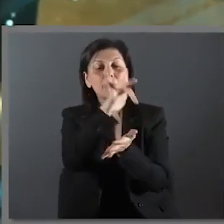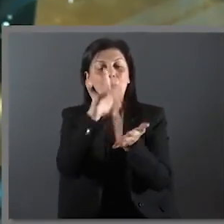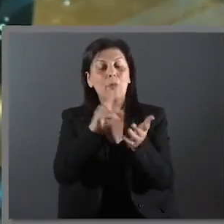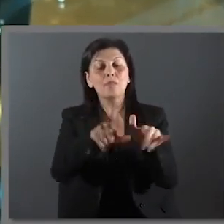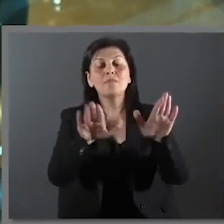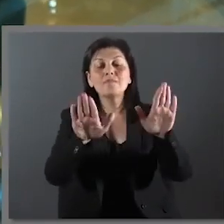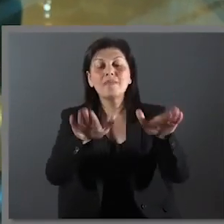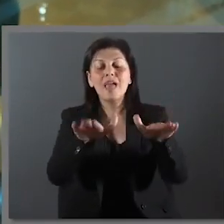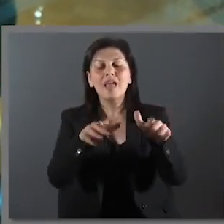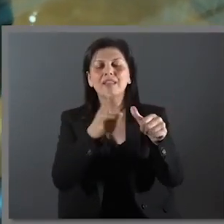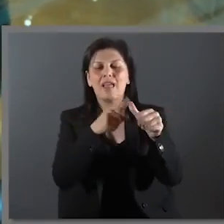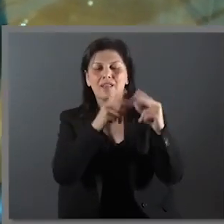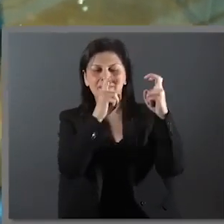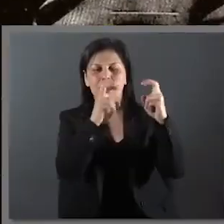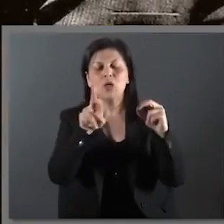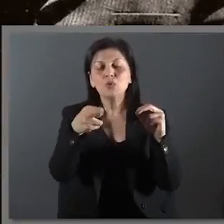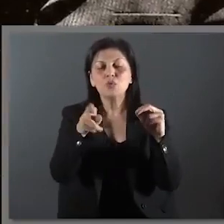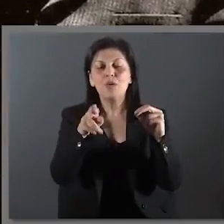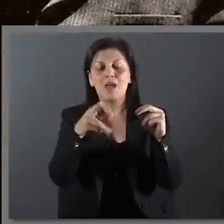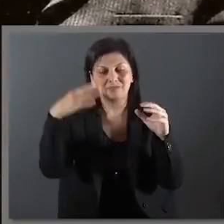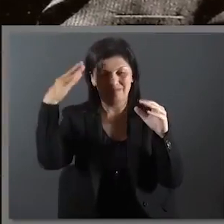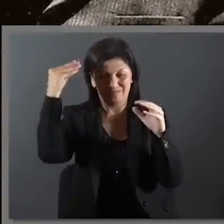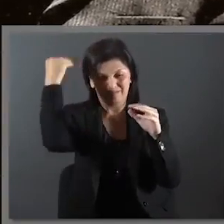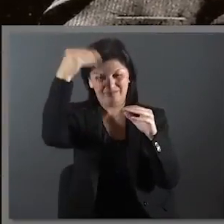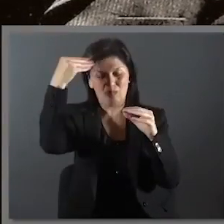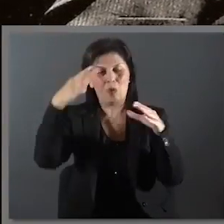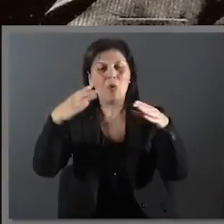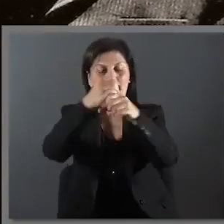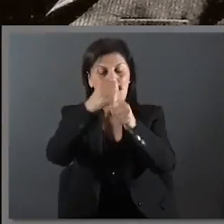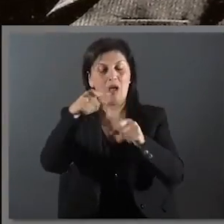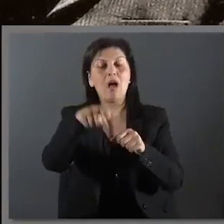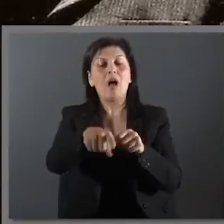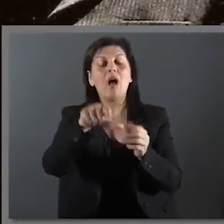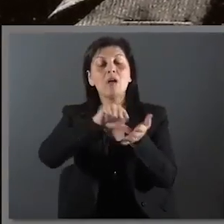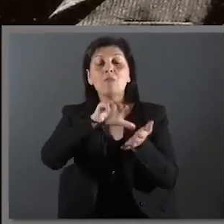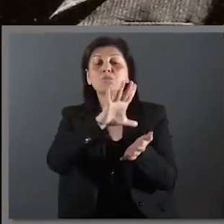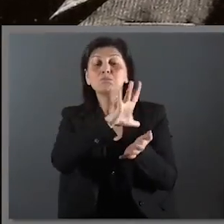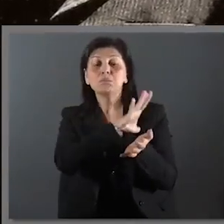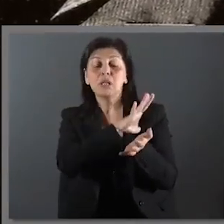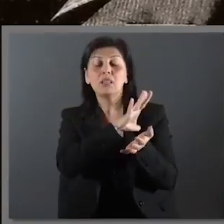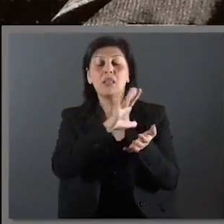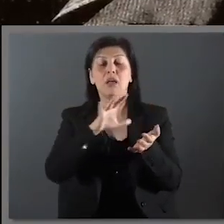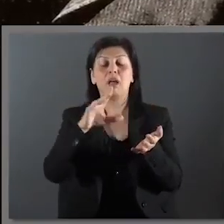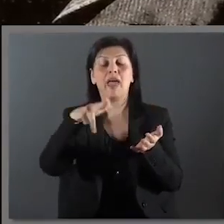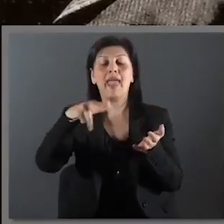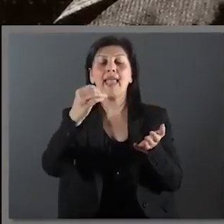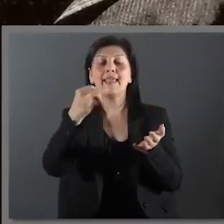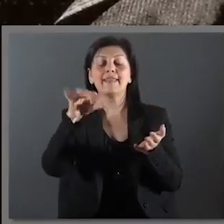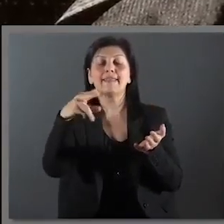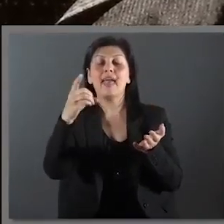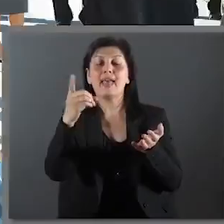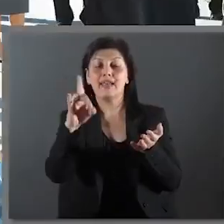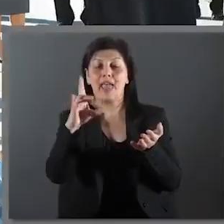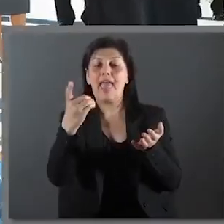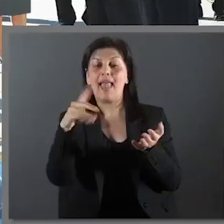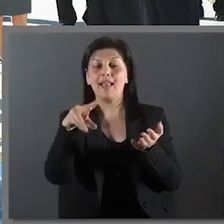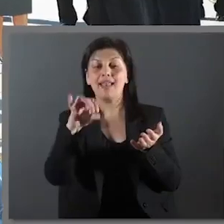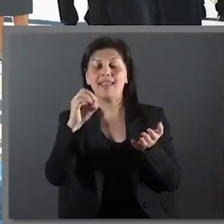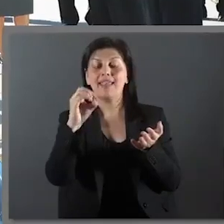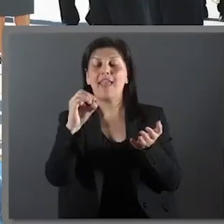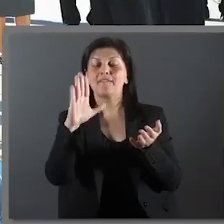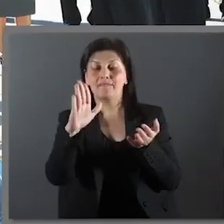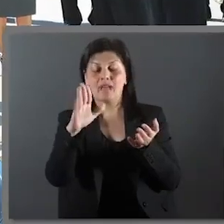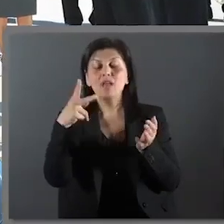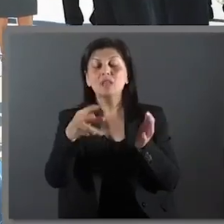yerləşən Cümə Məşidində açılıb. Muzeyin açılışında Azərbaycan xalqının ümummilli lideri Heydər Əliyev iştirak edib.